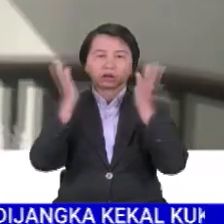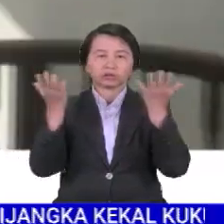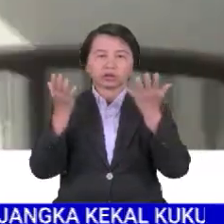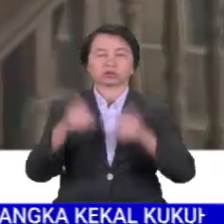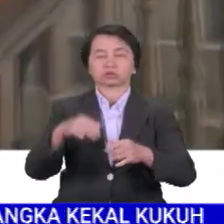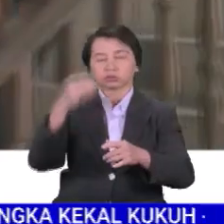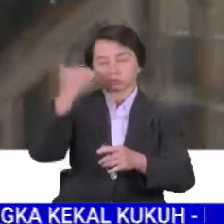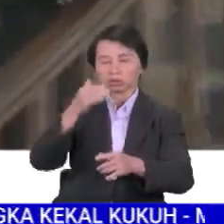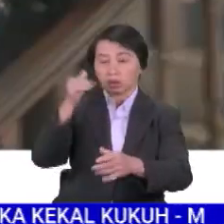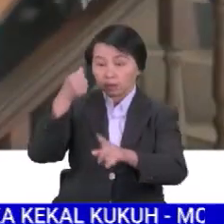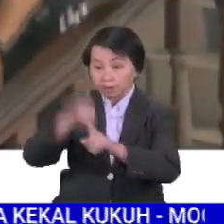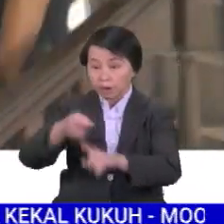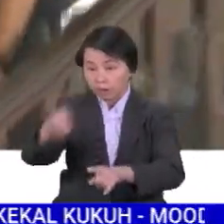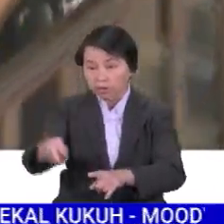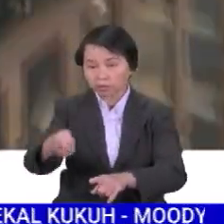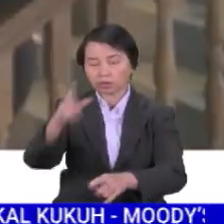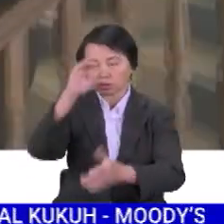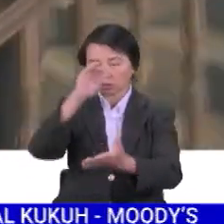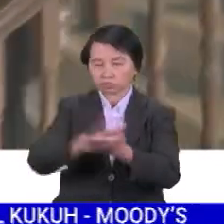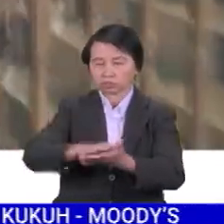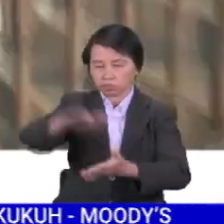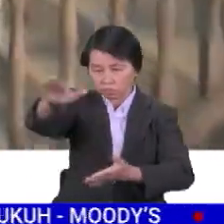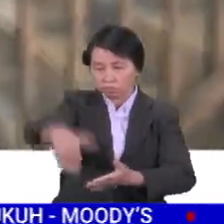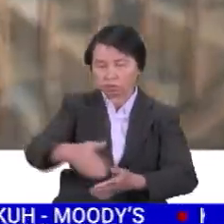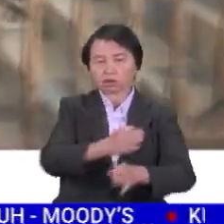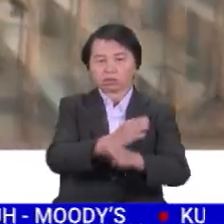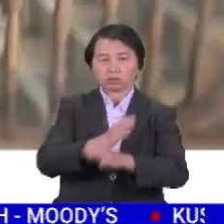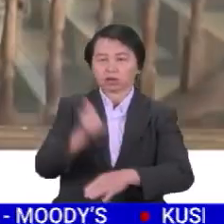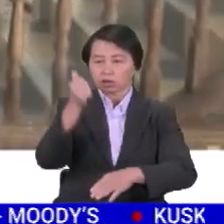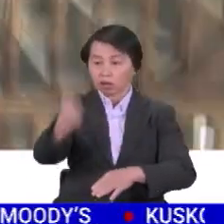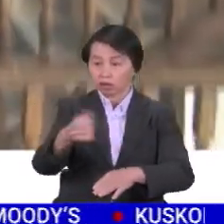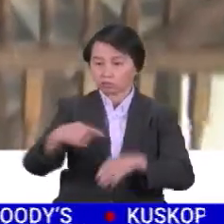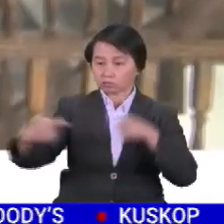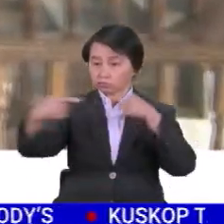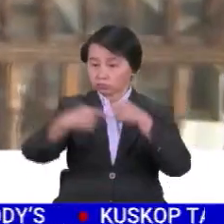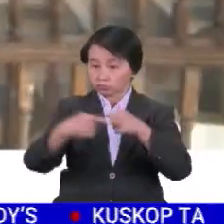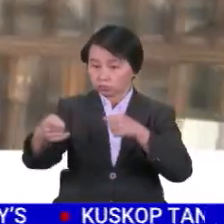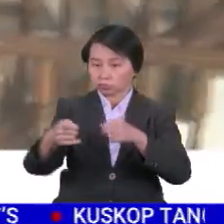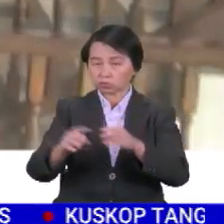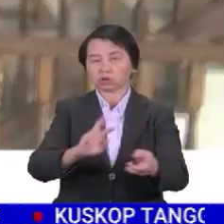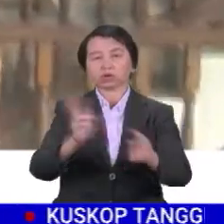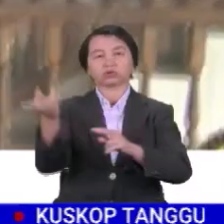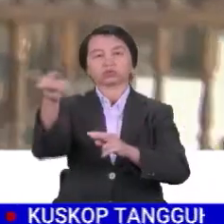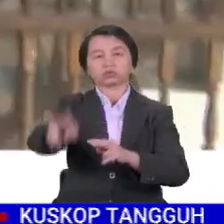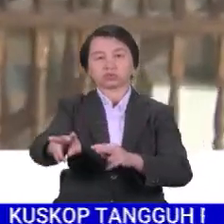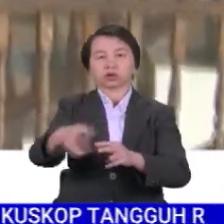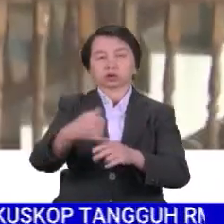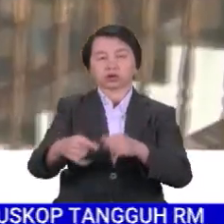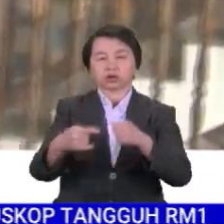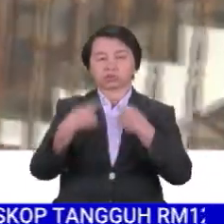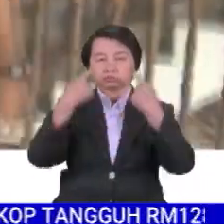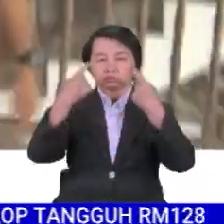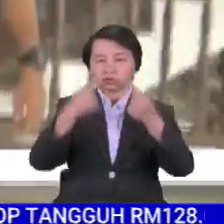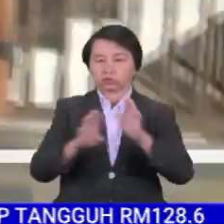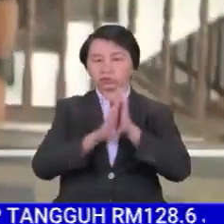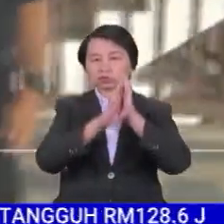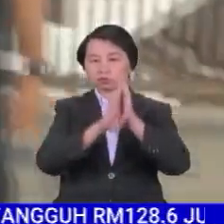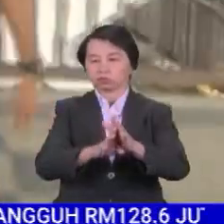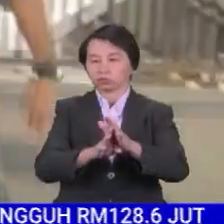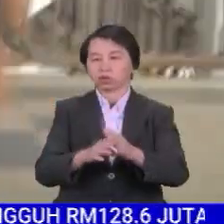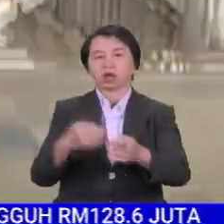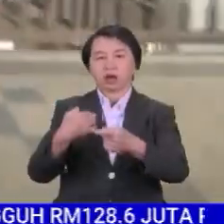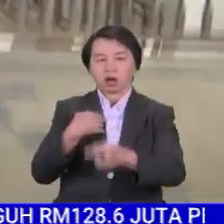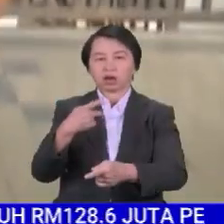memerintahkan suami tetudo Muhammad Saleh mirasya membela diri atas pertuduhan yang telah dipindah selepas pendawan berjaya membuktikan